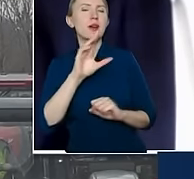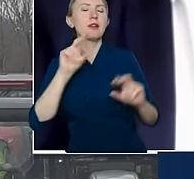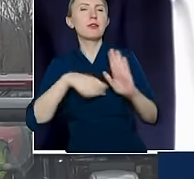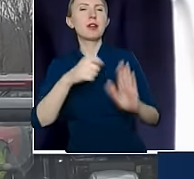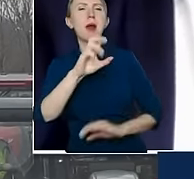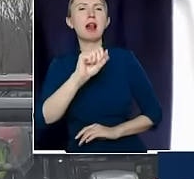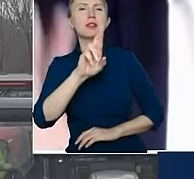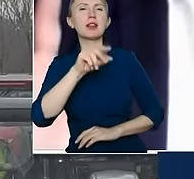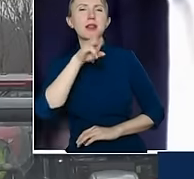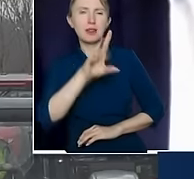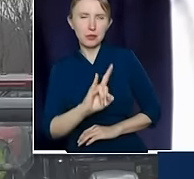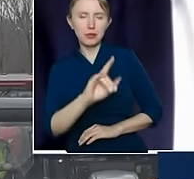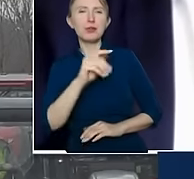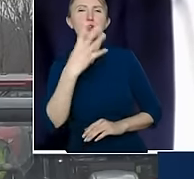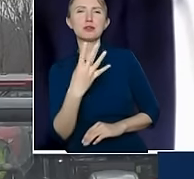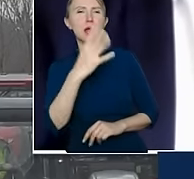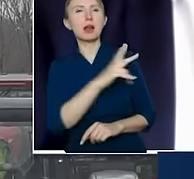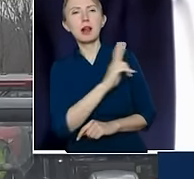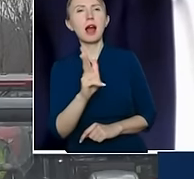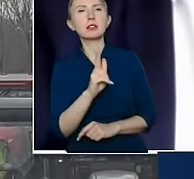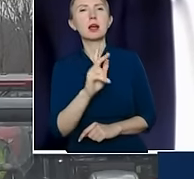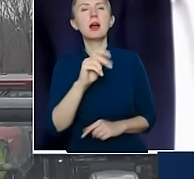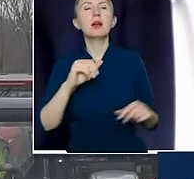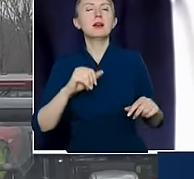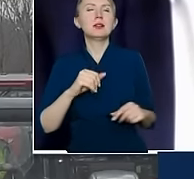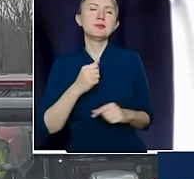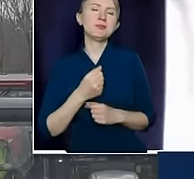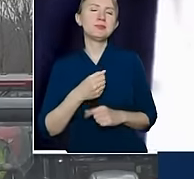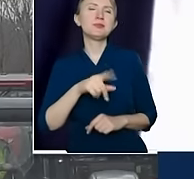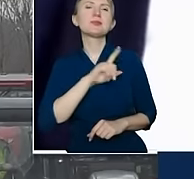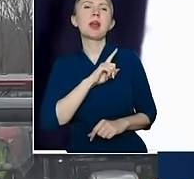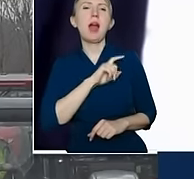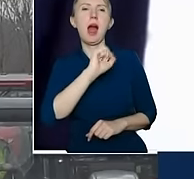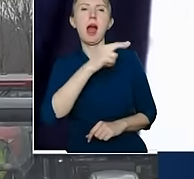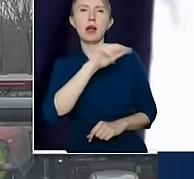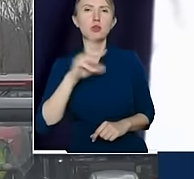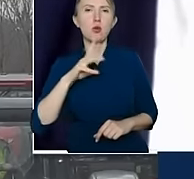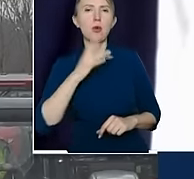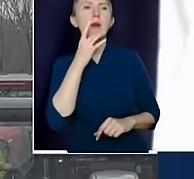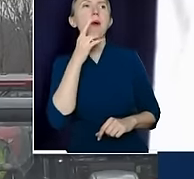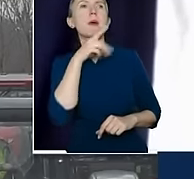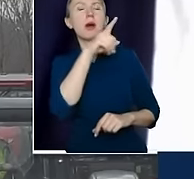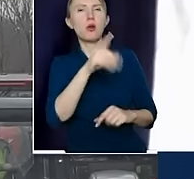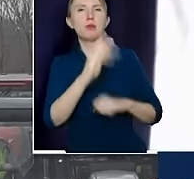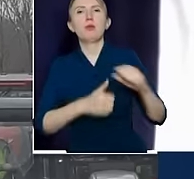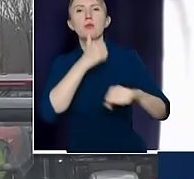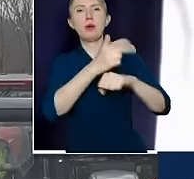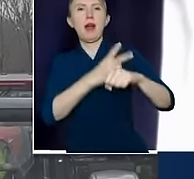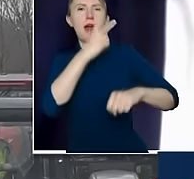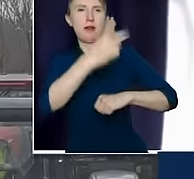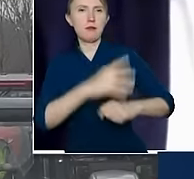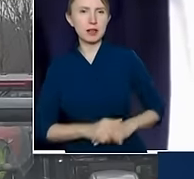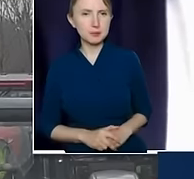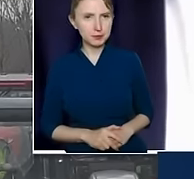też nawiążę do tego. No tam wszyscy na tego anioła gadali, w końcu został kierownikiem osiedla. To jest taka kara. No to jest takie środowisko, że